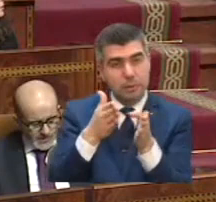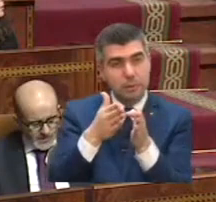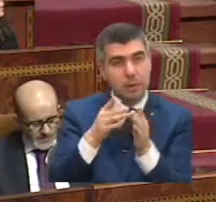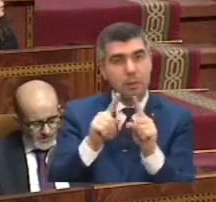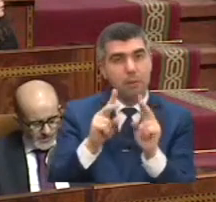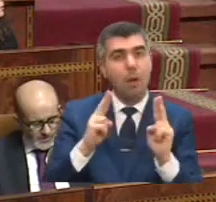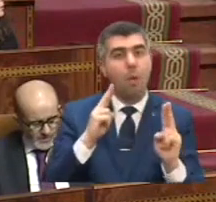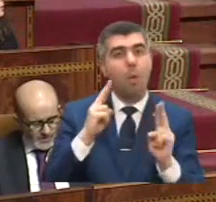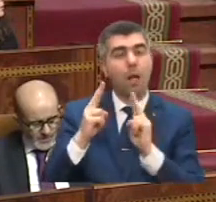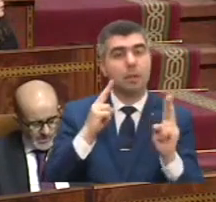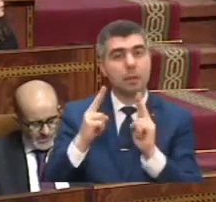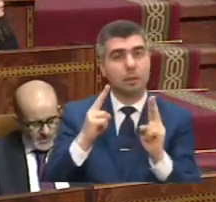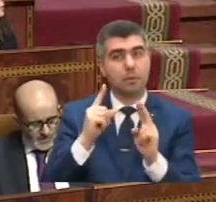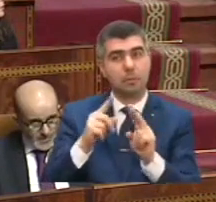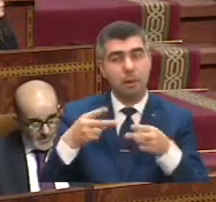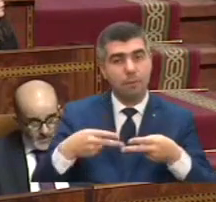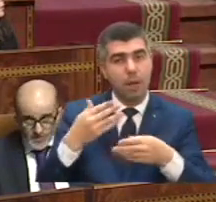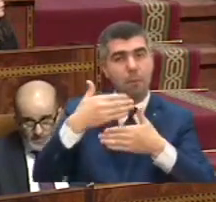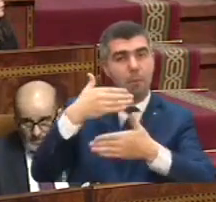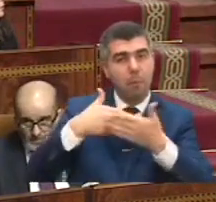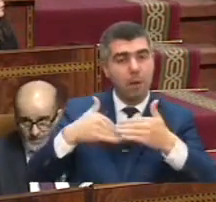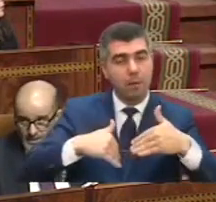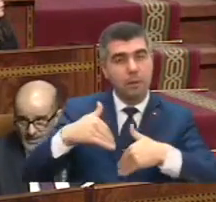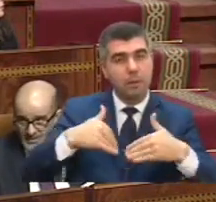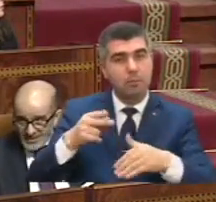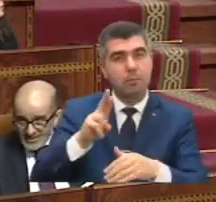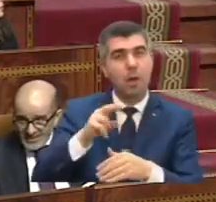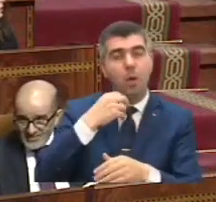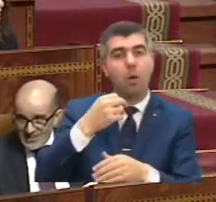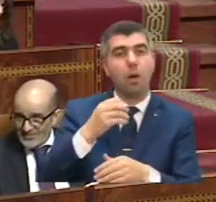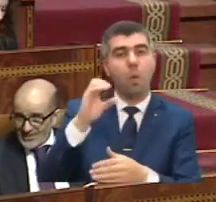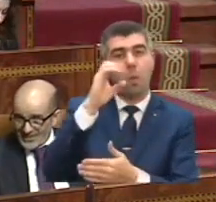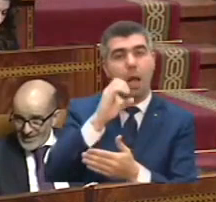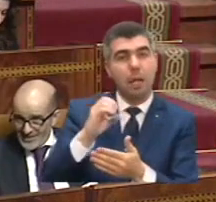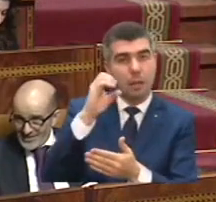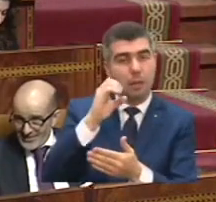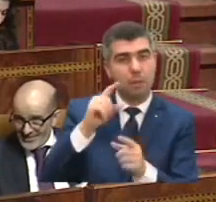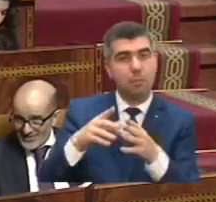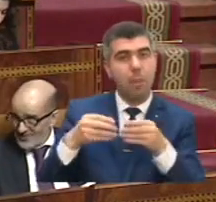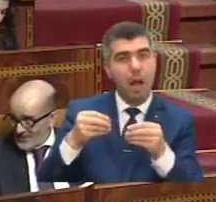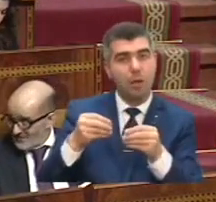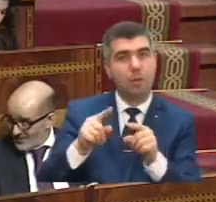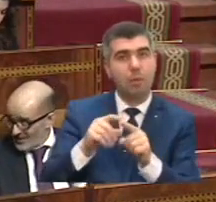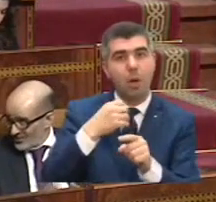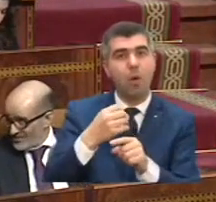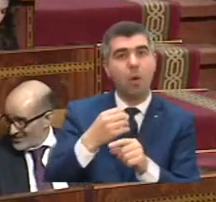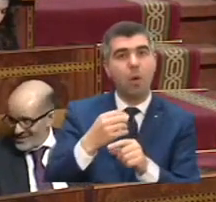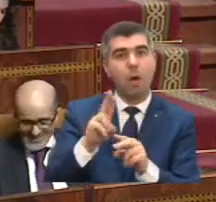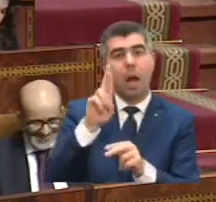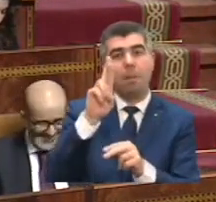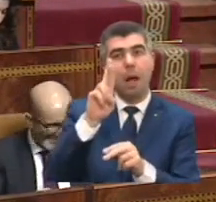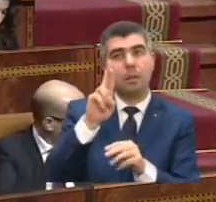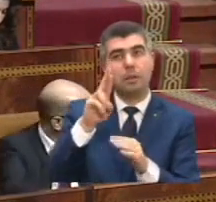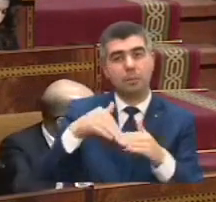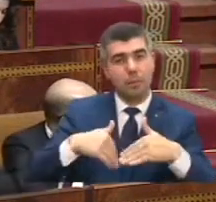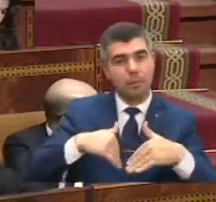بين وردزت ومراكش، بناء الطريق السريع بين الرباط بين وردزت والرشيدية عبر تنغير، بناء الطريق